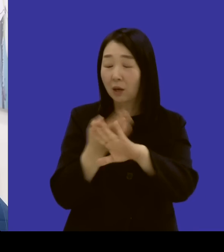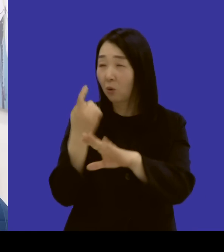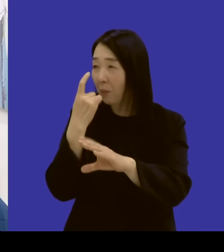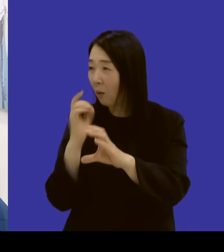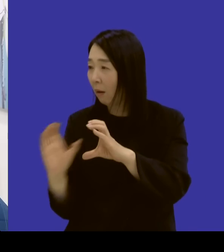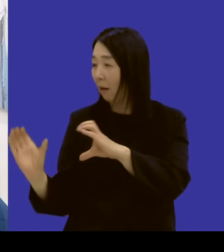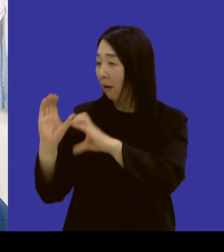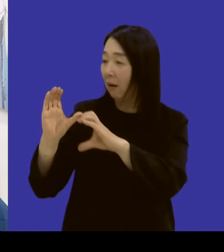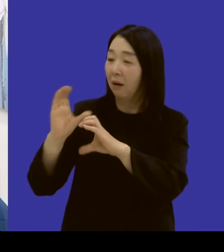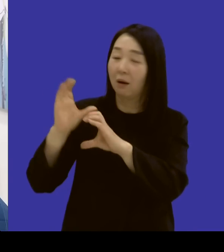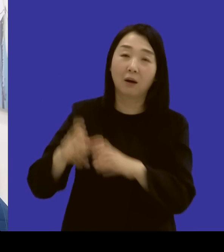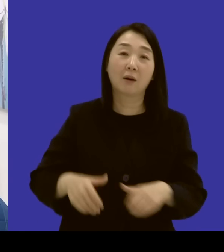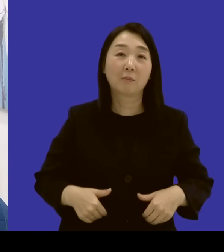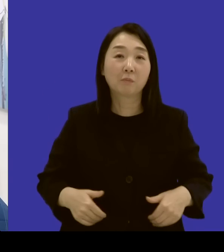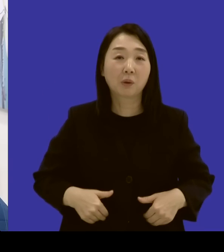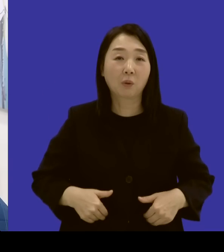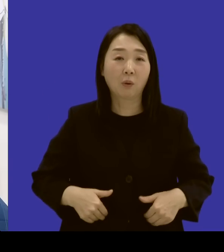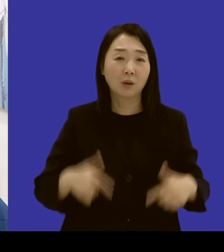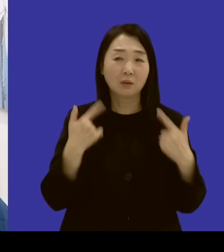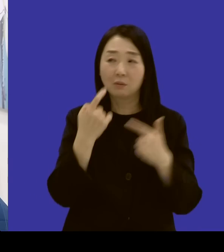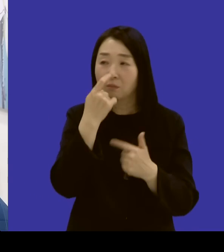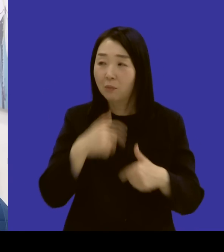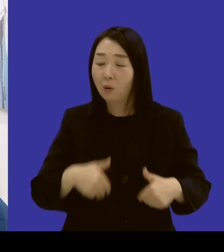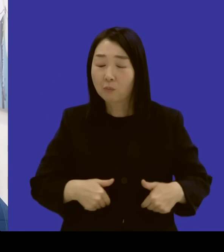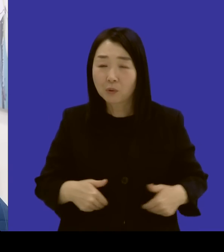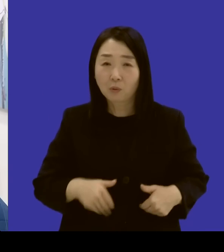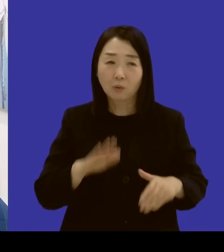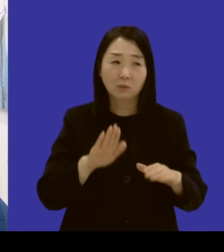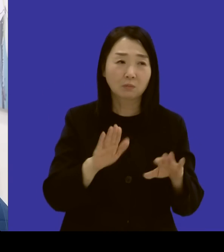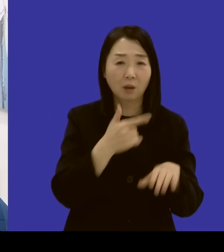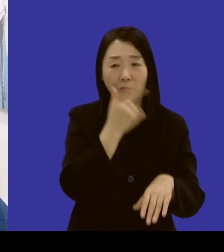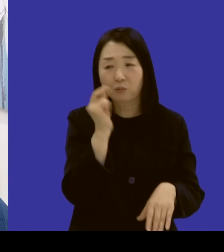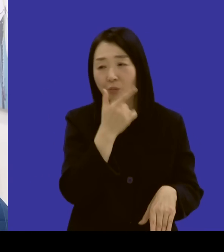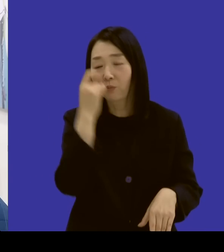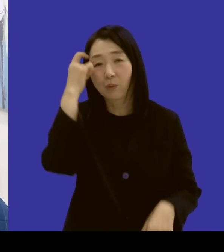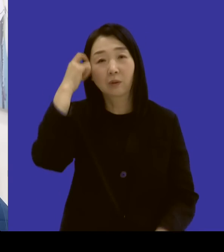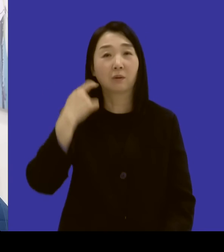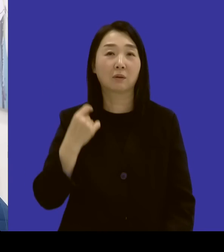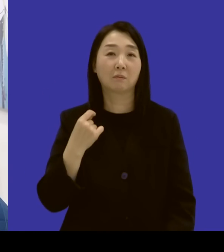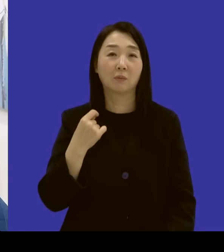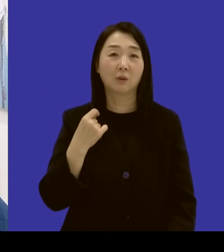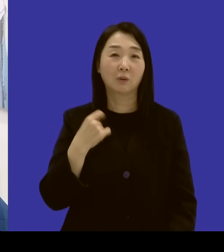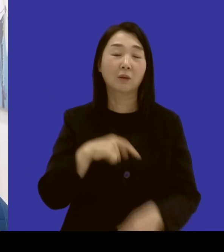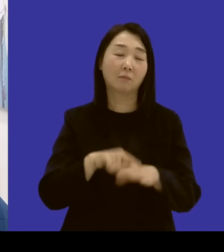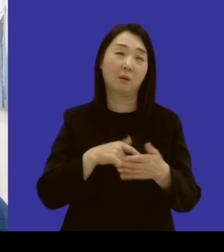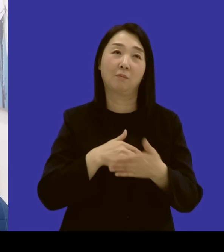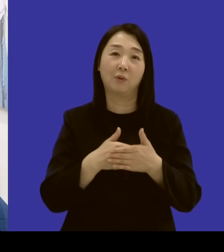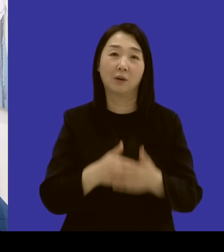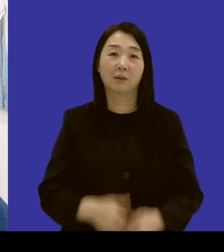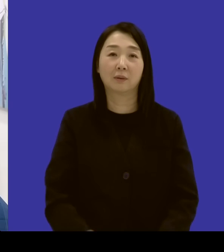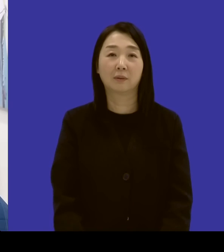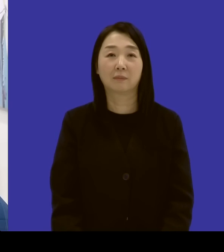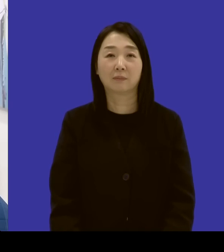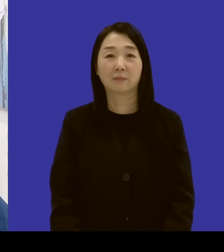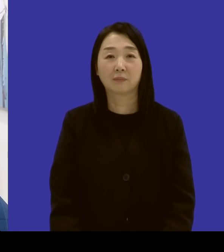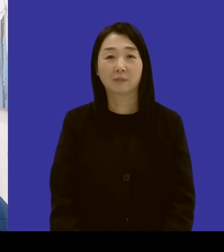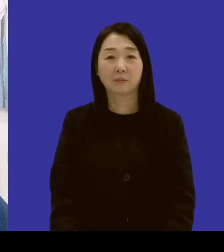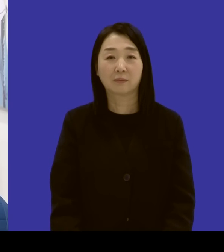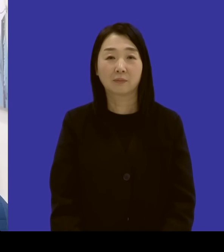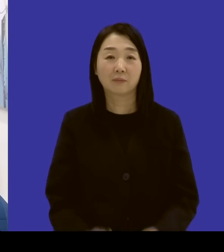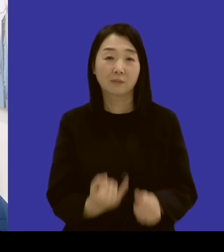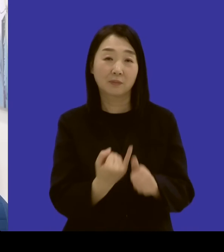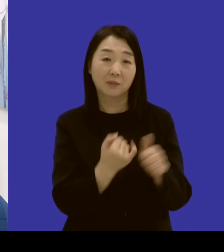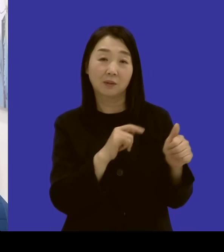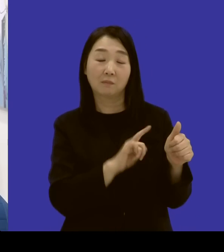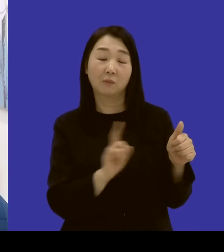됐었어요 저한테는. 그러니까 늘 배워야 되는데 뭔가가 지금 모자라. 그래서 굉장히 불안해했어요. 그러니까 남편